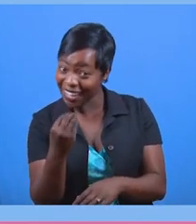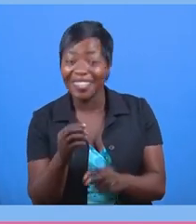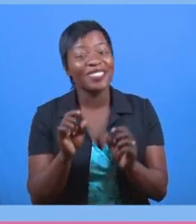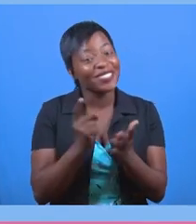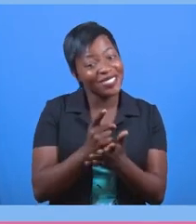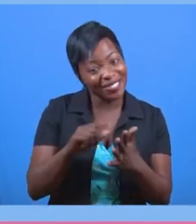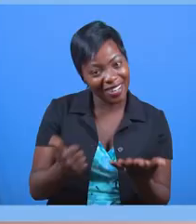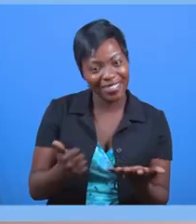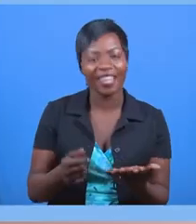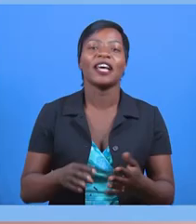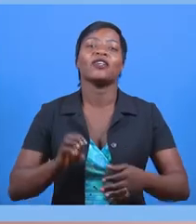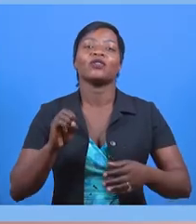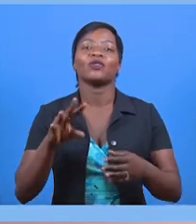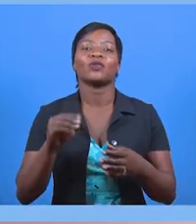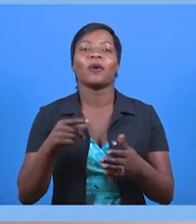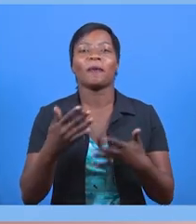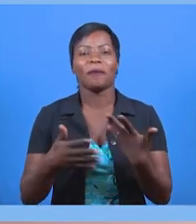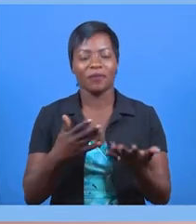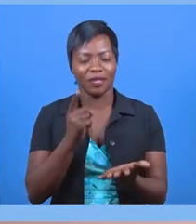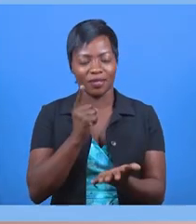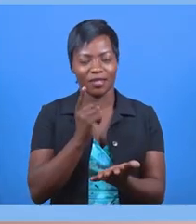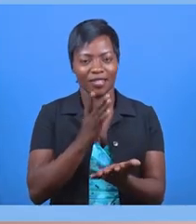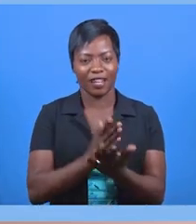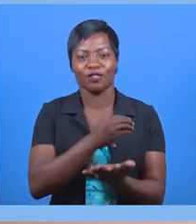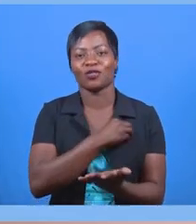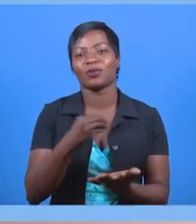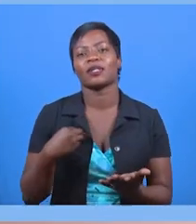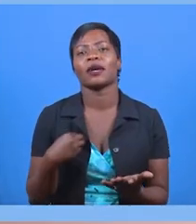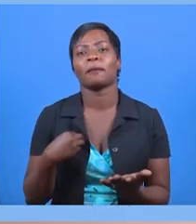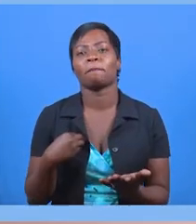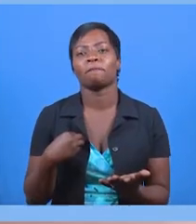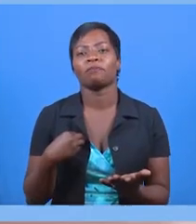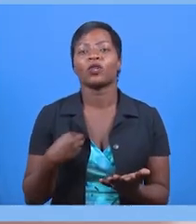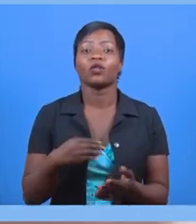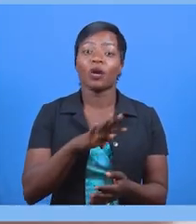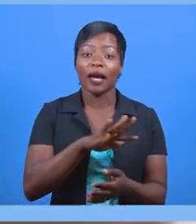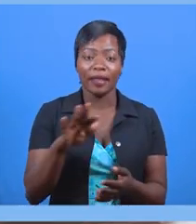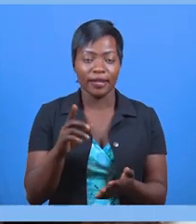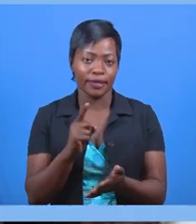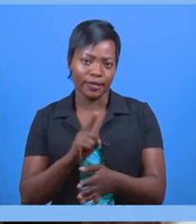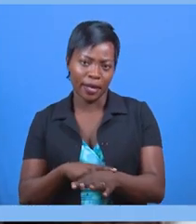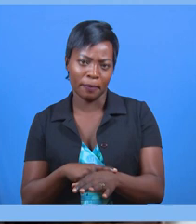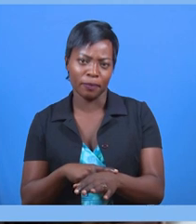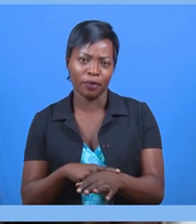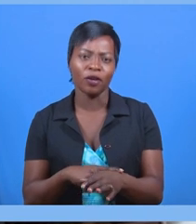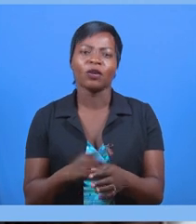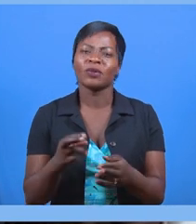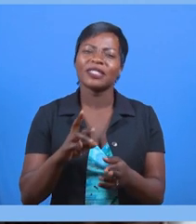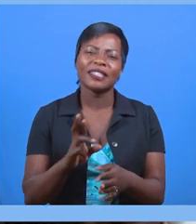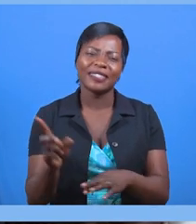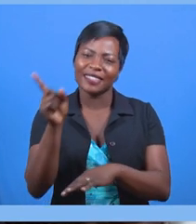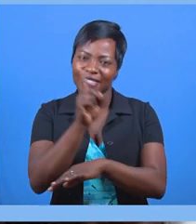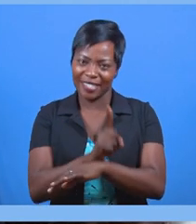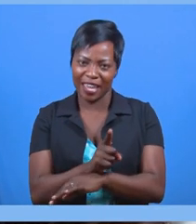regeti regekura kutawara shakonda. Regeni mutanga ni kuna dokta. Manzgoi ataura utipano itu kwa mabinda uku hapa. Kuti zvariya rakataura munhu